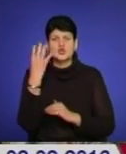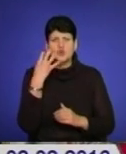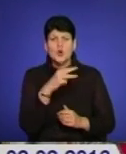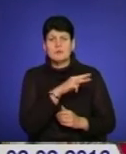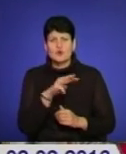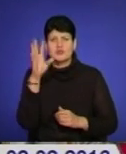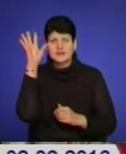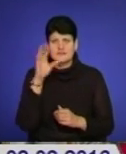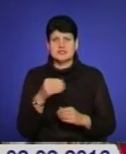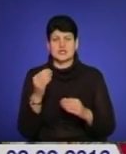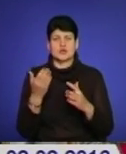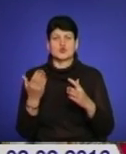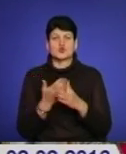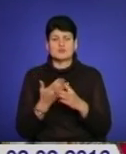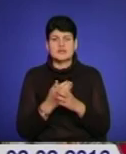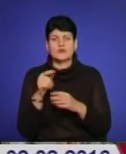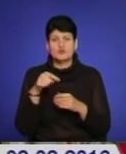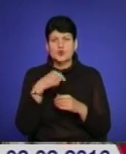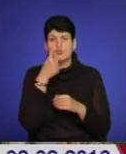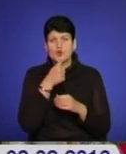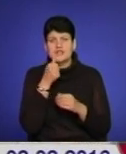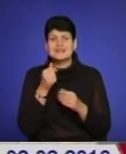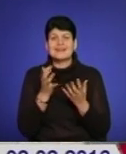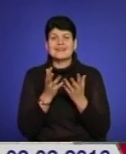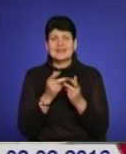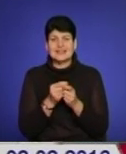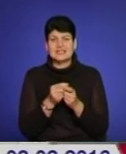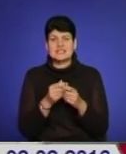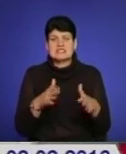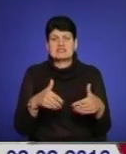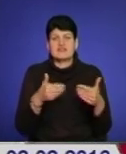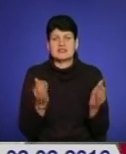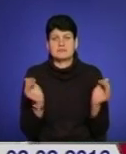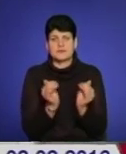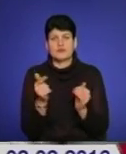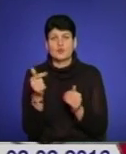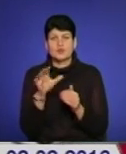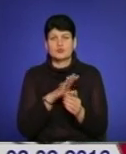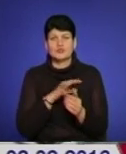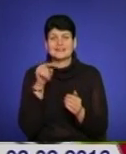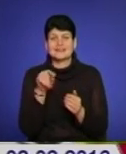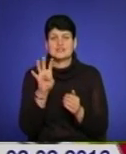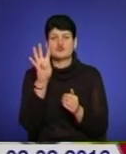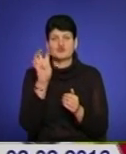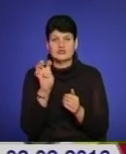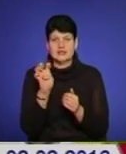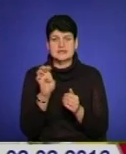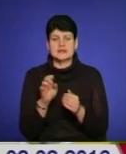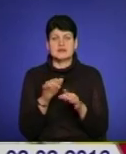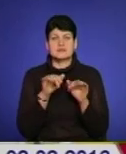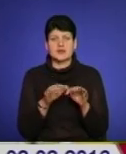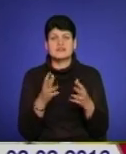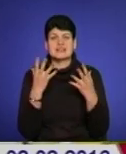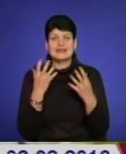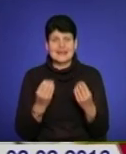субсидії. Цього року кількість звернень зменшилася. Коли ми в грудні мали 1400 призначених справ за день, то сьогодні